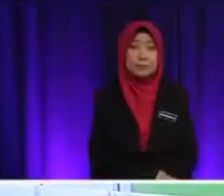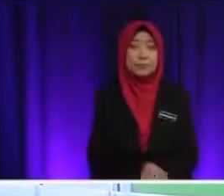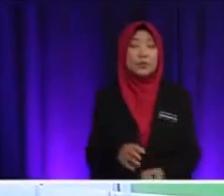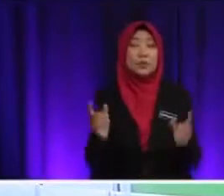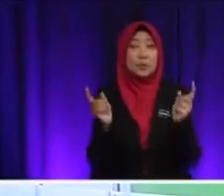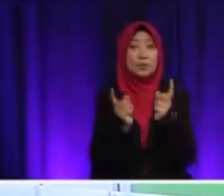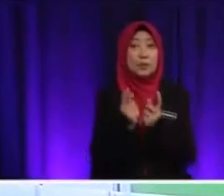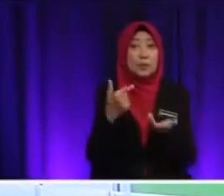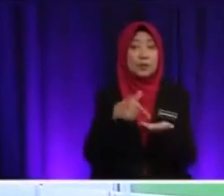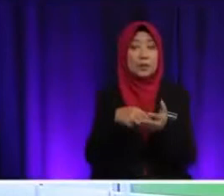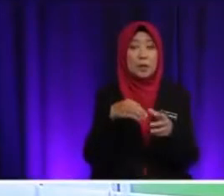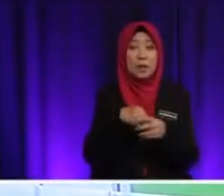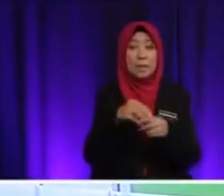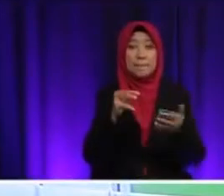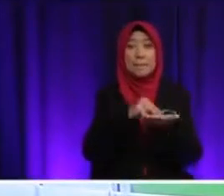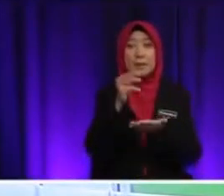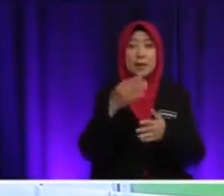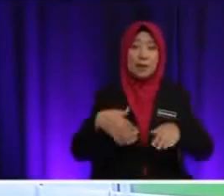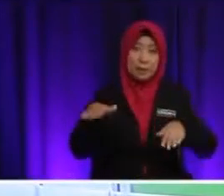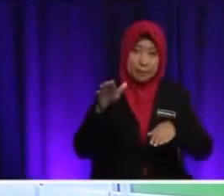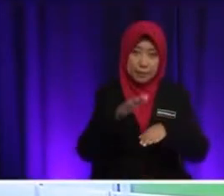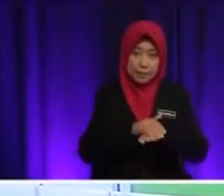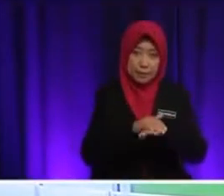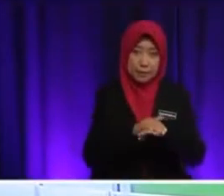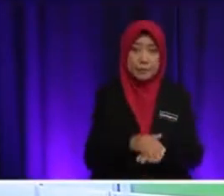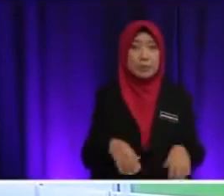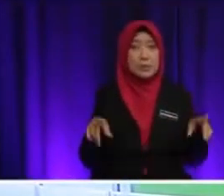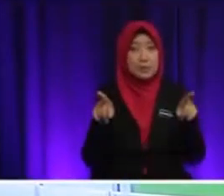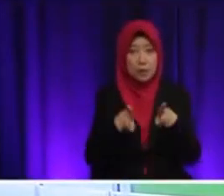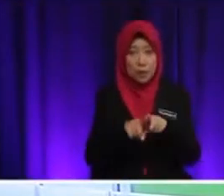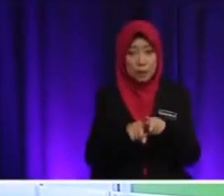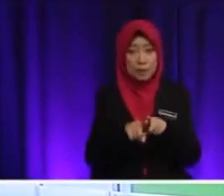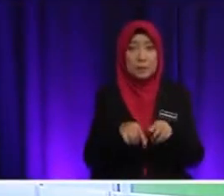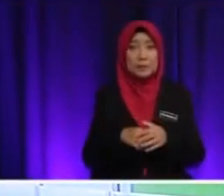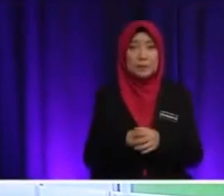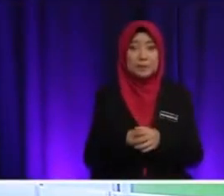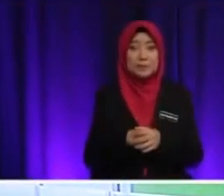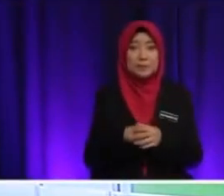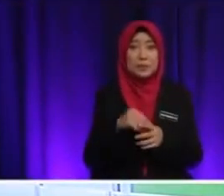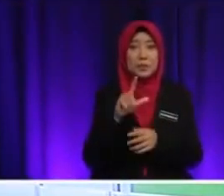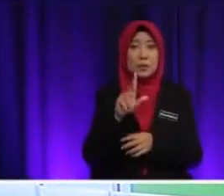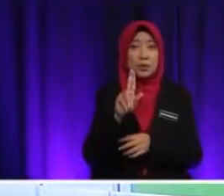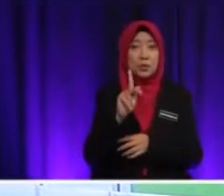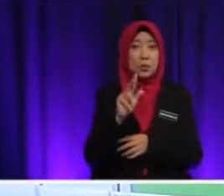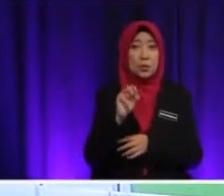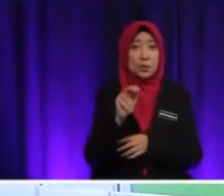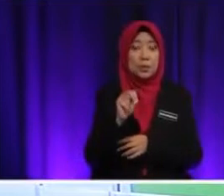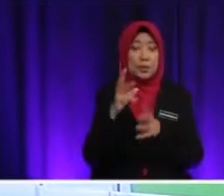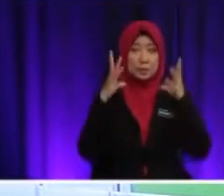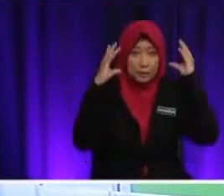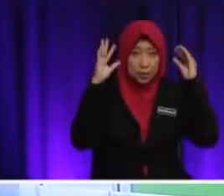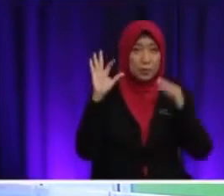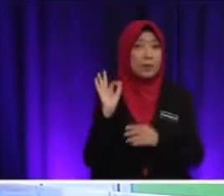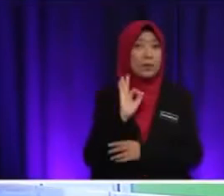Bersua kembali dalam Menengah Atas, masih lagi bersama dengan saya Lokman Hakim, juga Cikgu Nur Farazilah binti Abdul Rahim dan juga